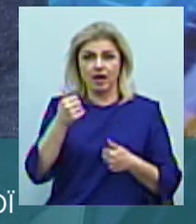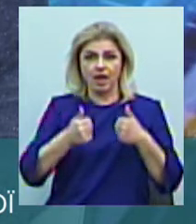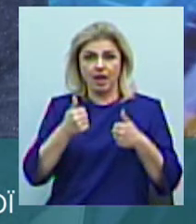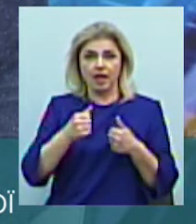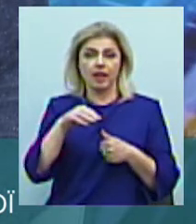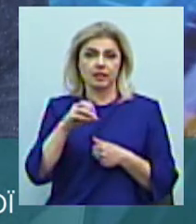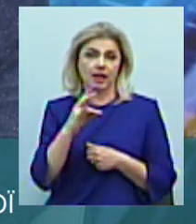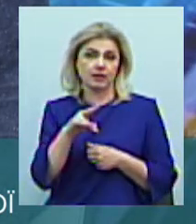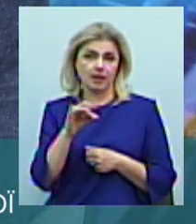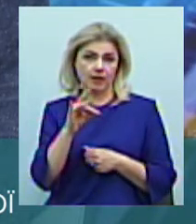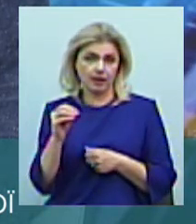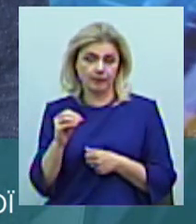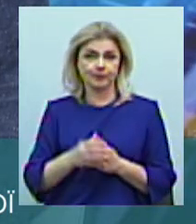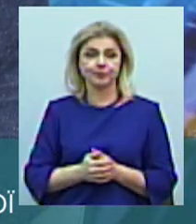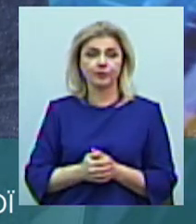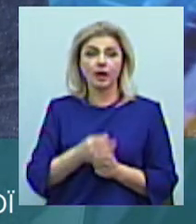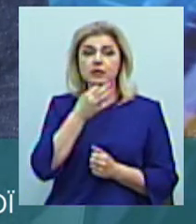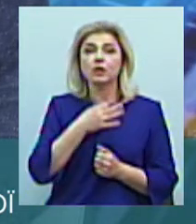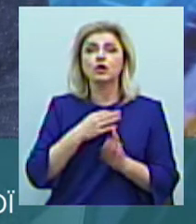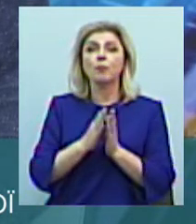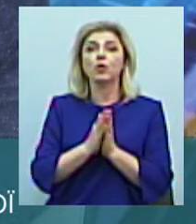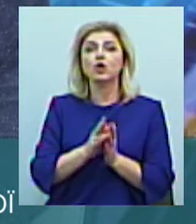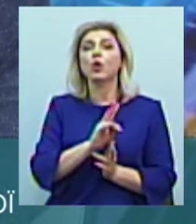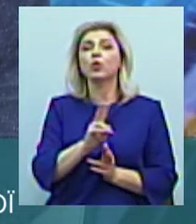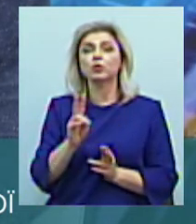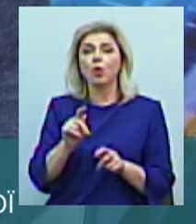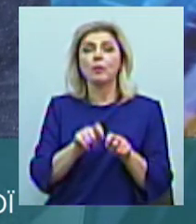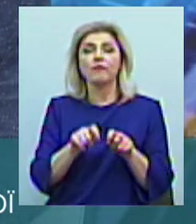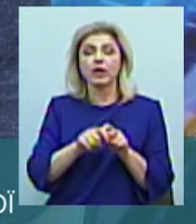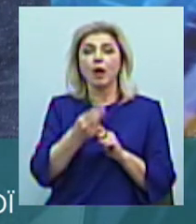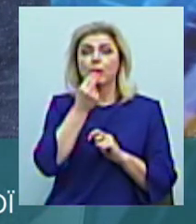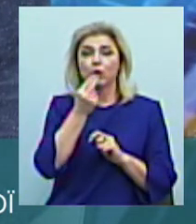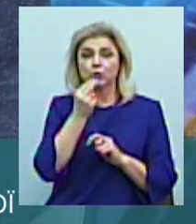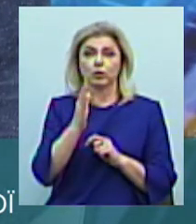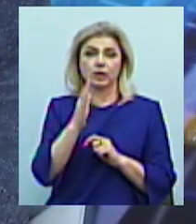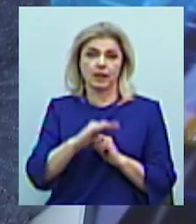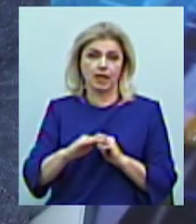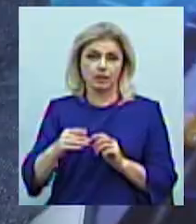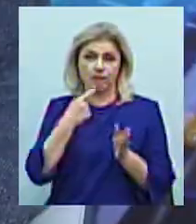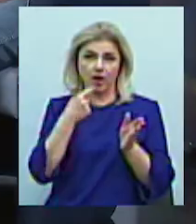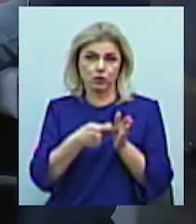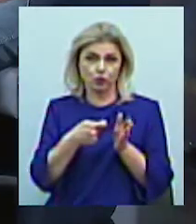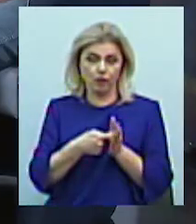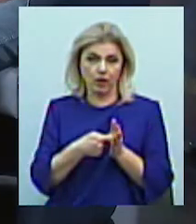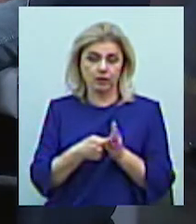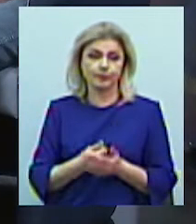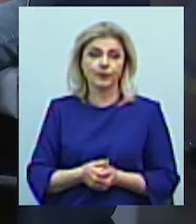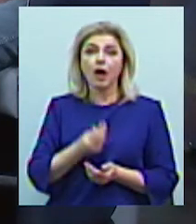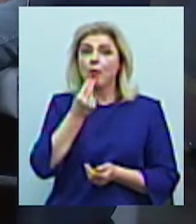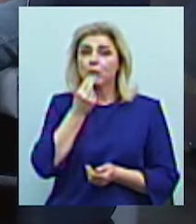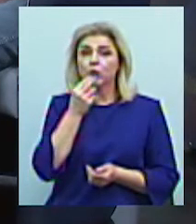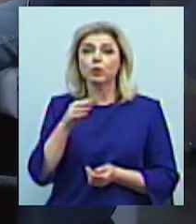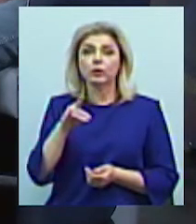учреждение. А скажите, будь ласка, кто и каким чином контролирует продукты дитячого харчування у закладах освіти? Ну, продукты, они, конечно,